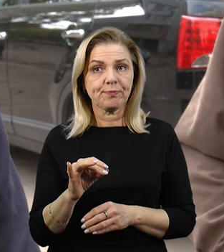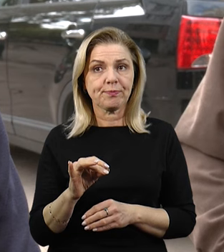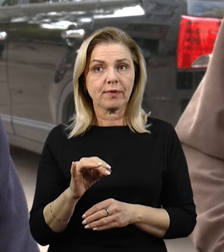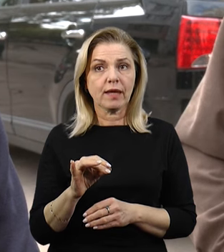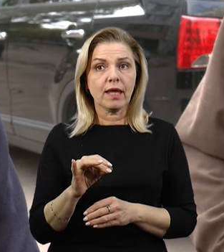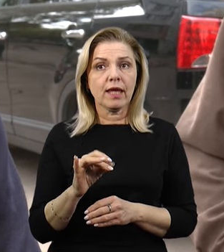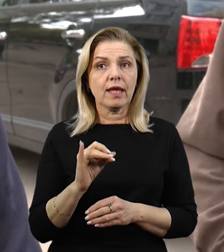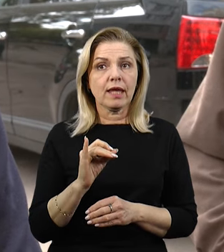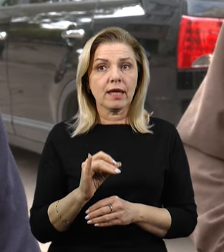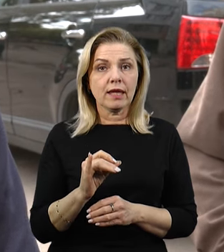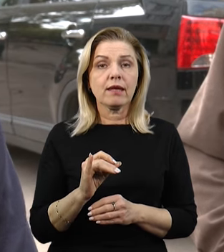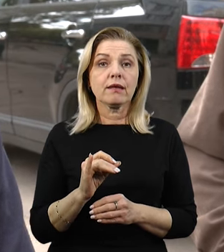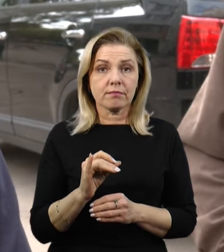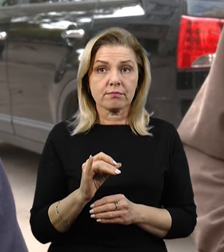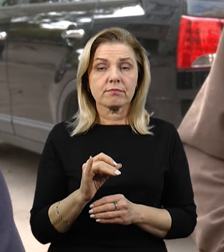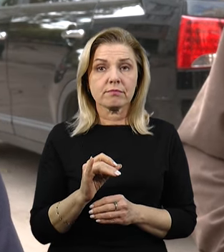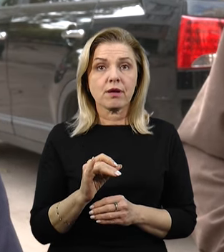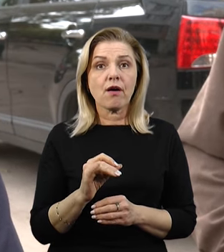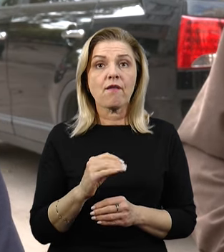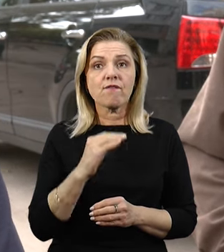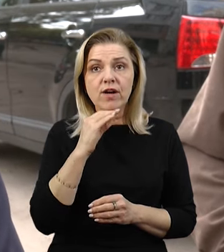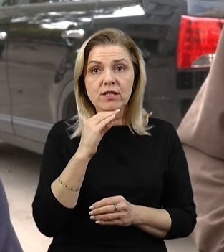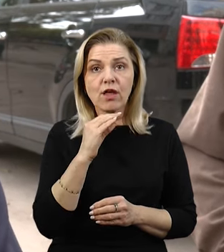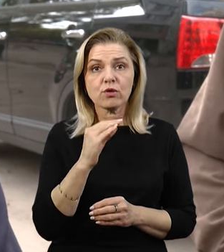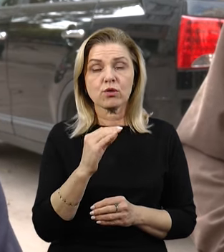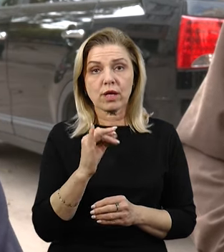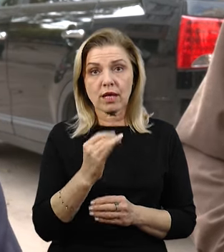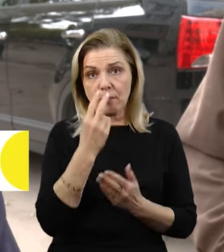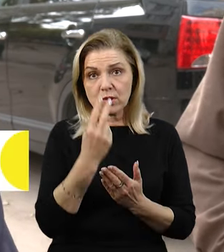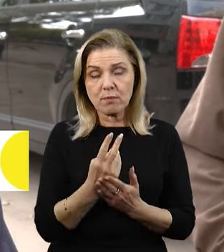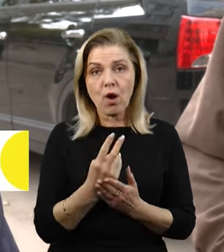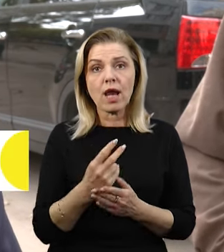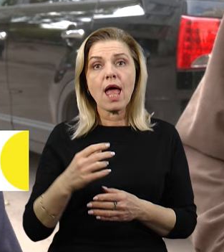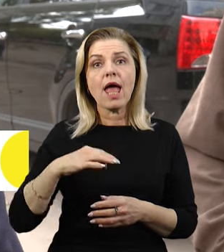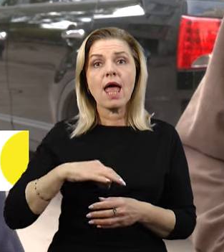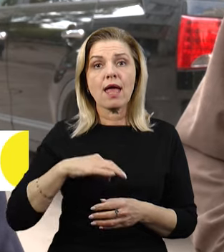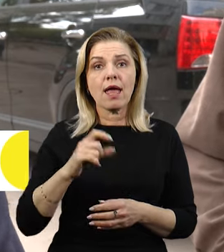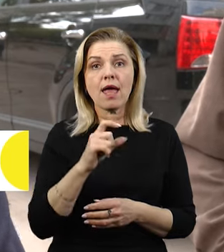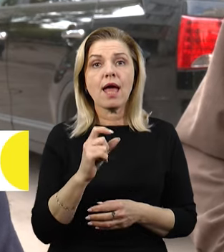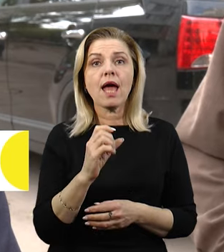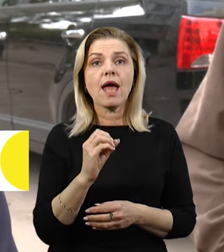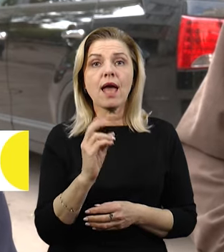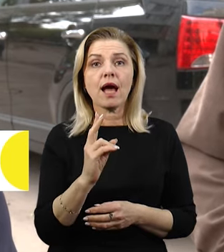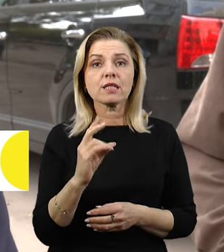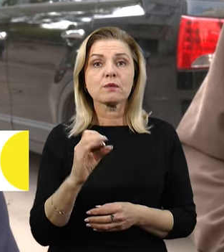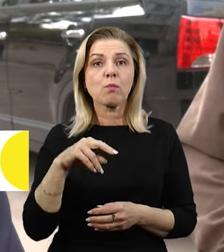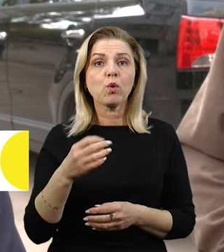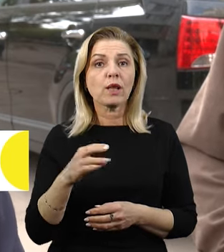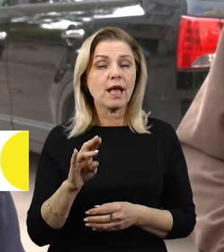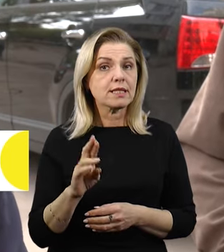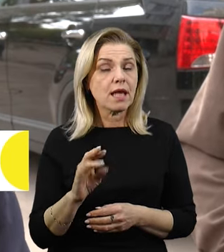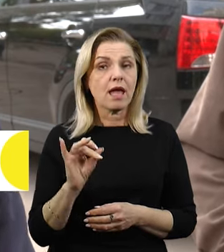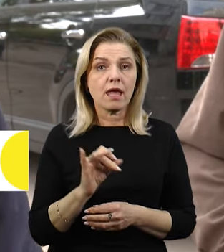3D-постановці, тобто просторові. І визначимо експлуатаційну надійність будівлі в цілому. А потім сформуємо висновки про